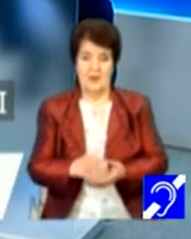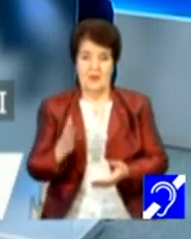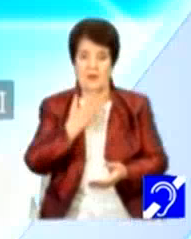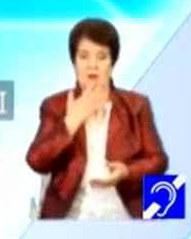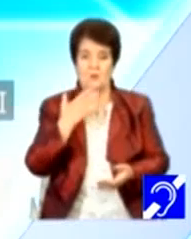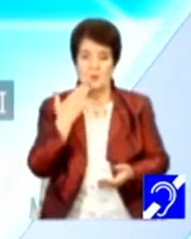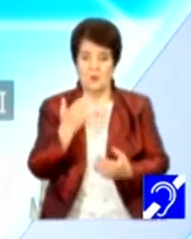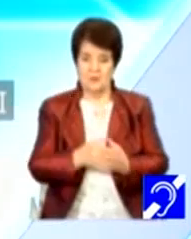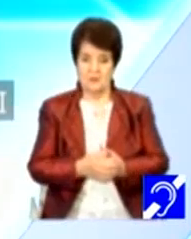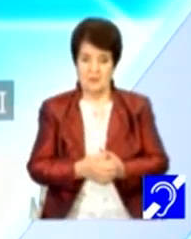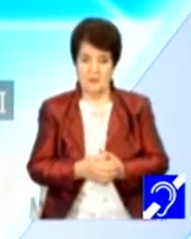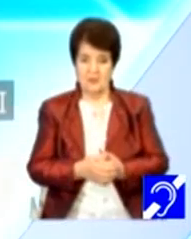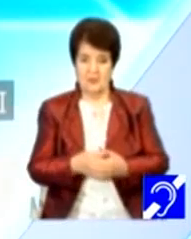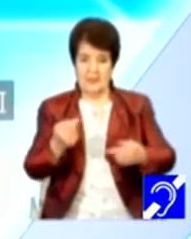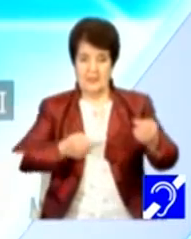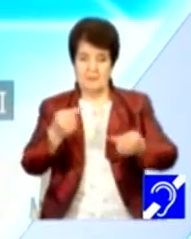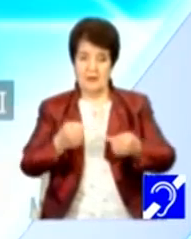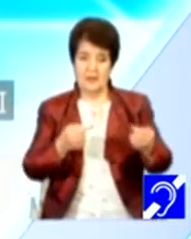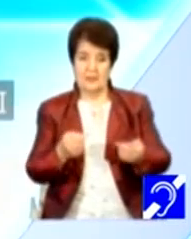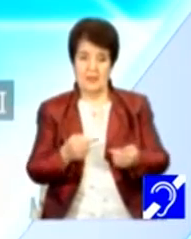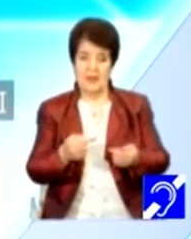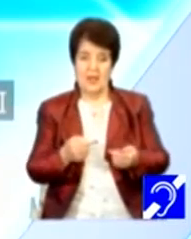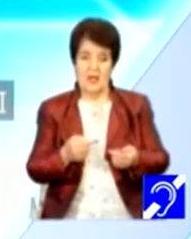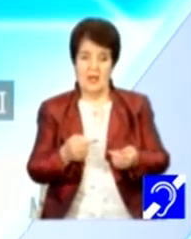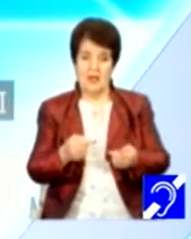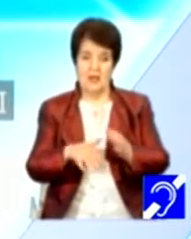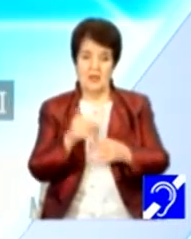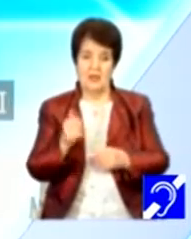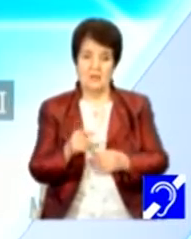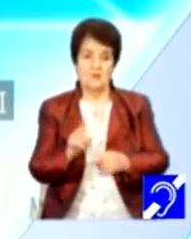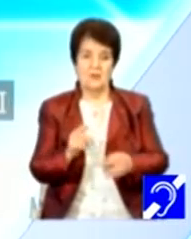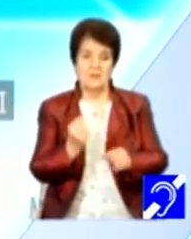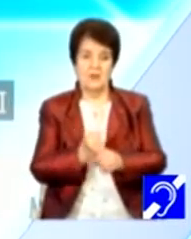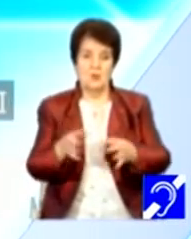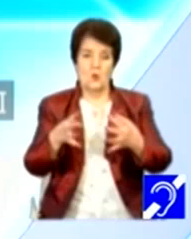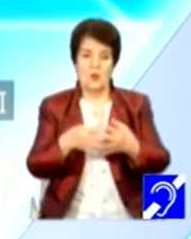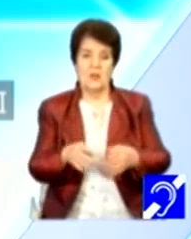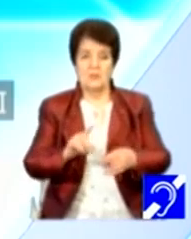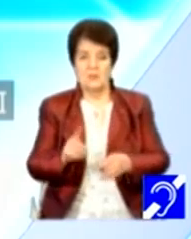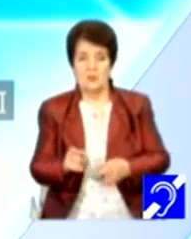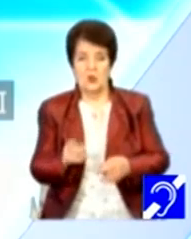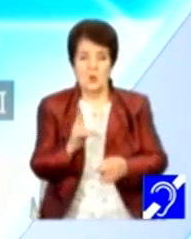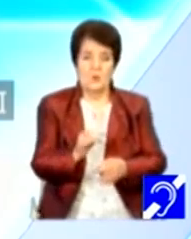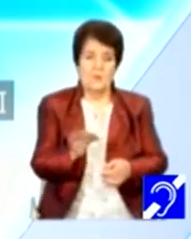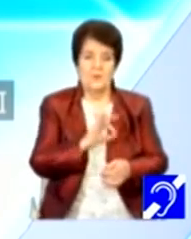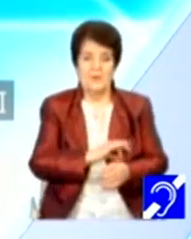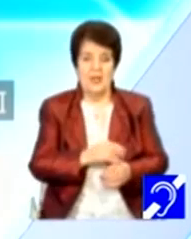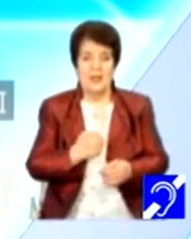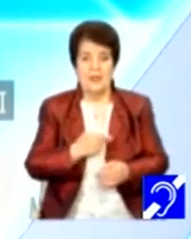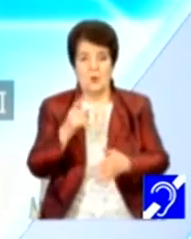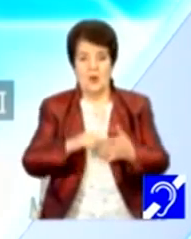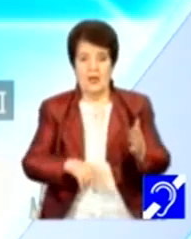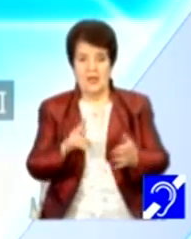la multe dezbateri electorale se pune această întrebare: cu cine veți face coaliție, de ce sunt, da, puteți utili? Eu cred